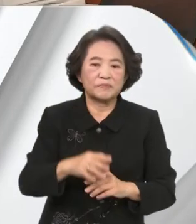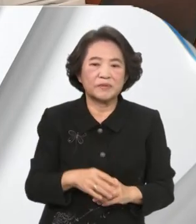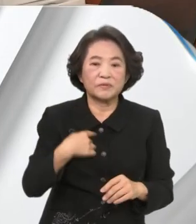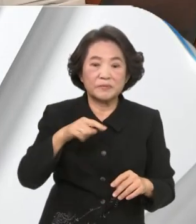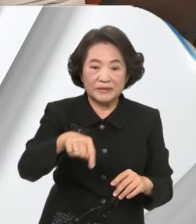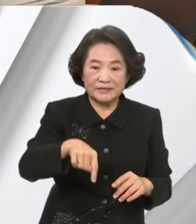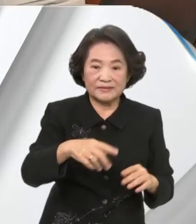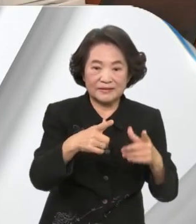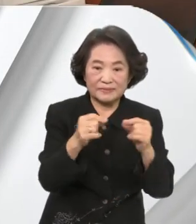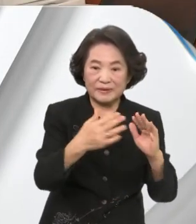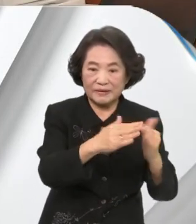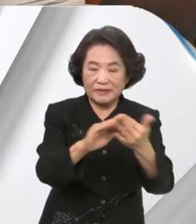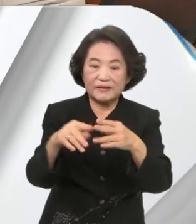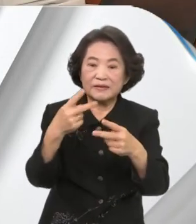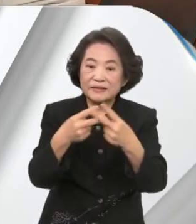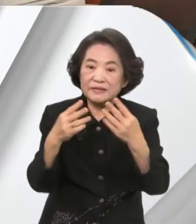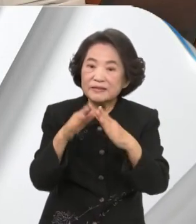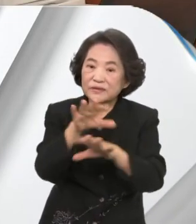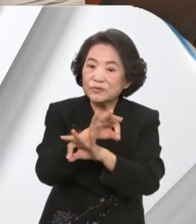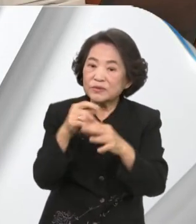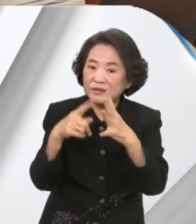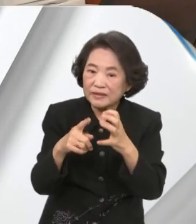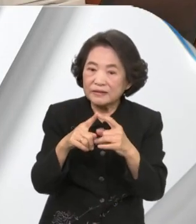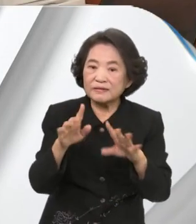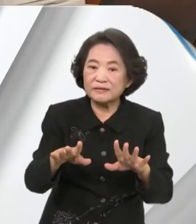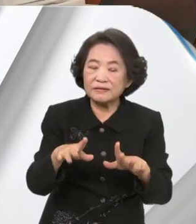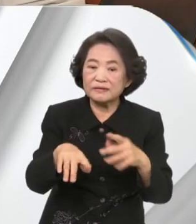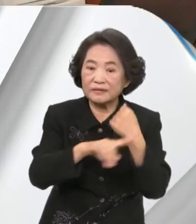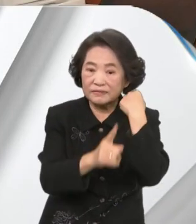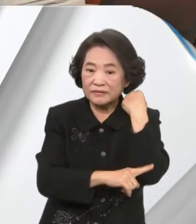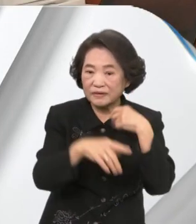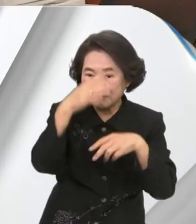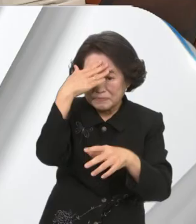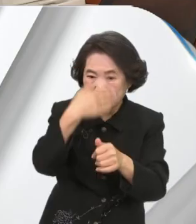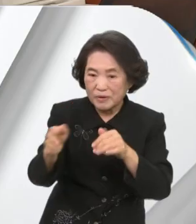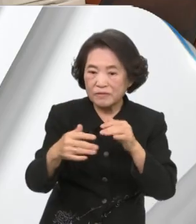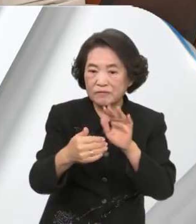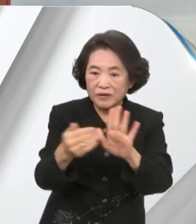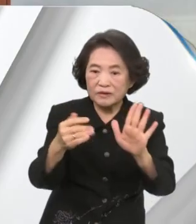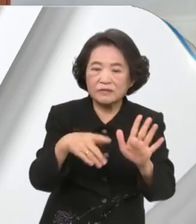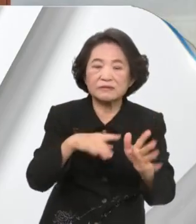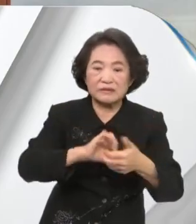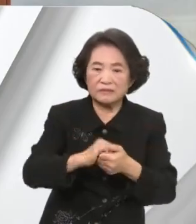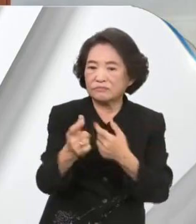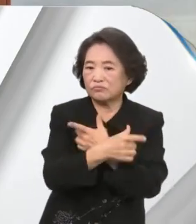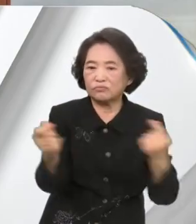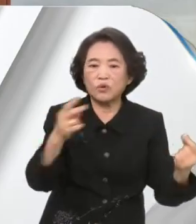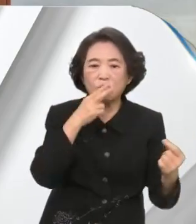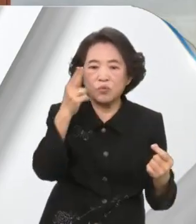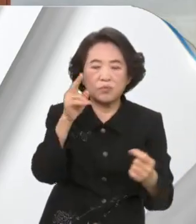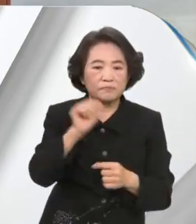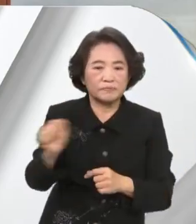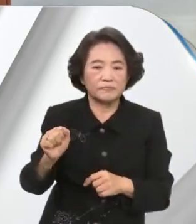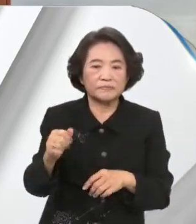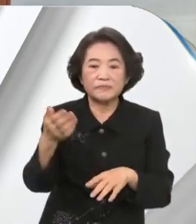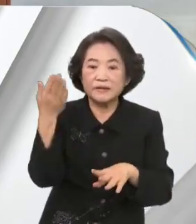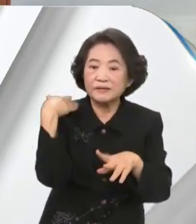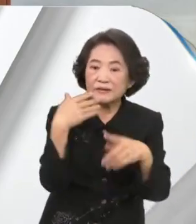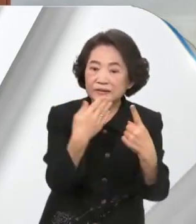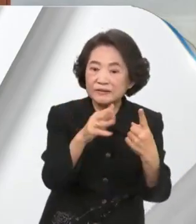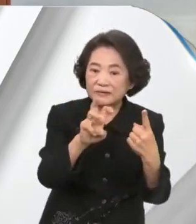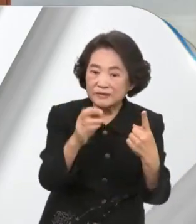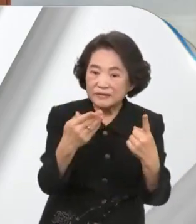群含客家学堂，依烟害防治法公告为全面禁烟场所。 1939年起的明天的